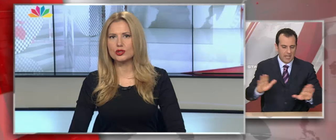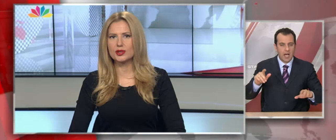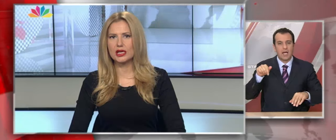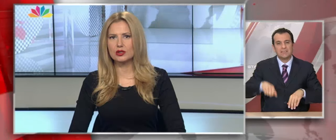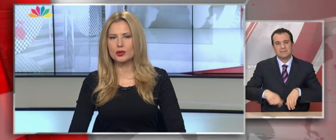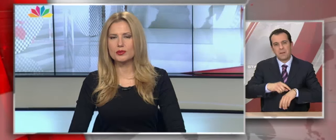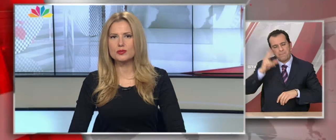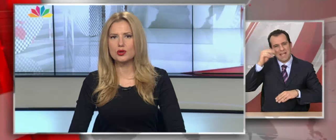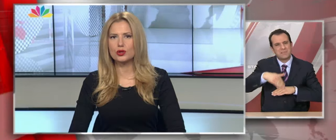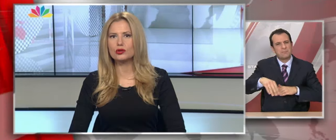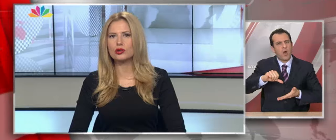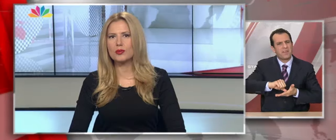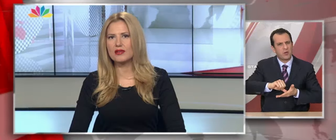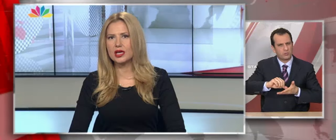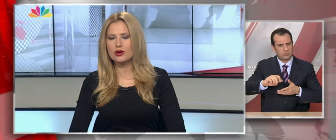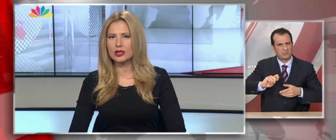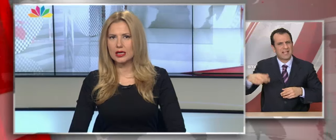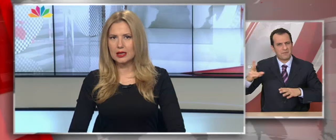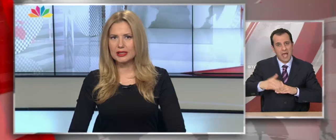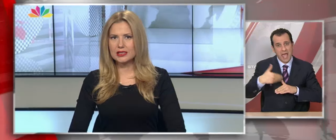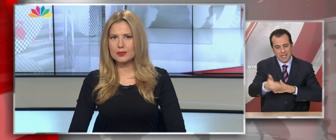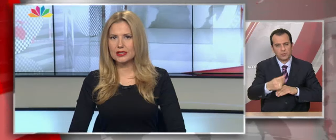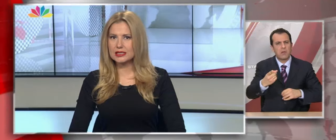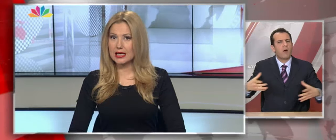Υπότιτλοι AUTHORWAVE